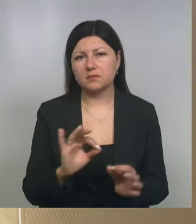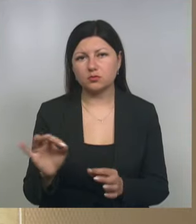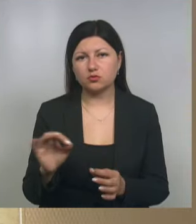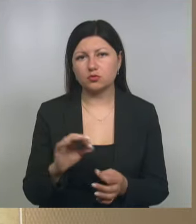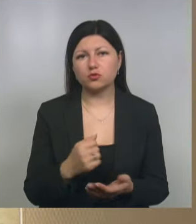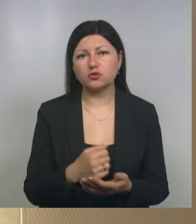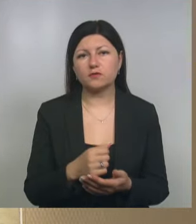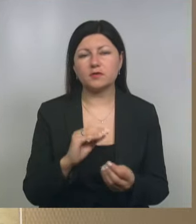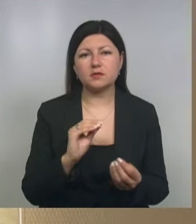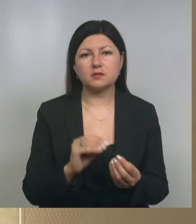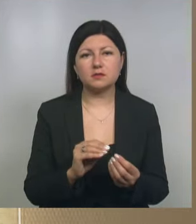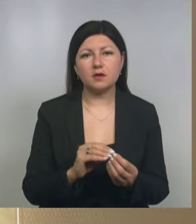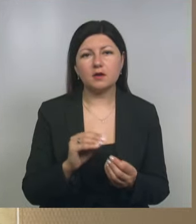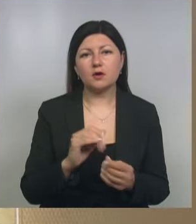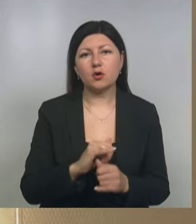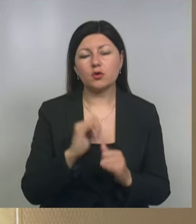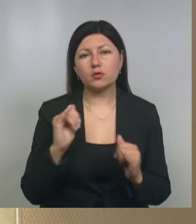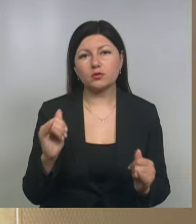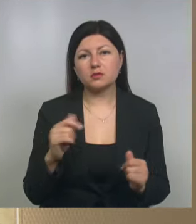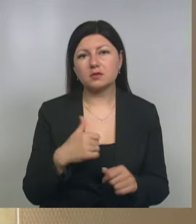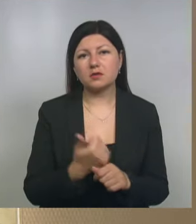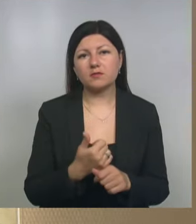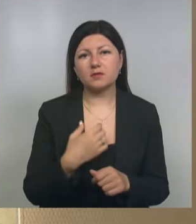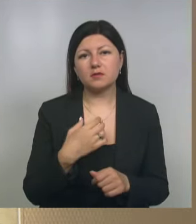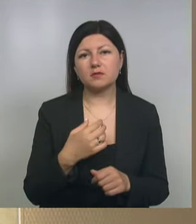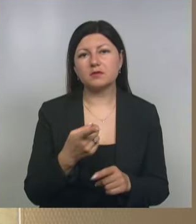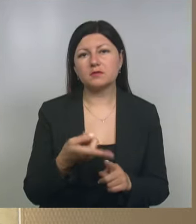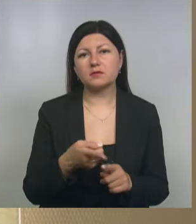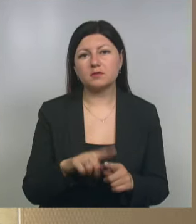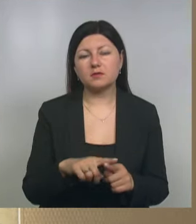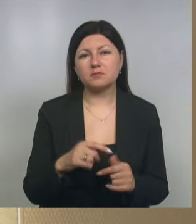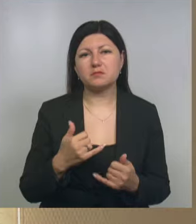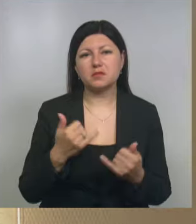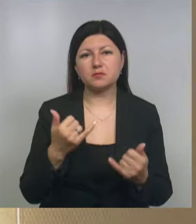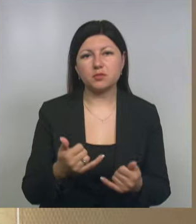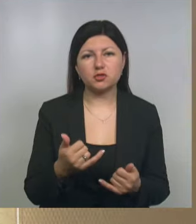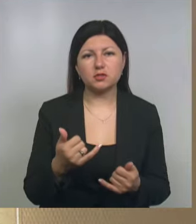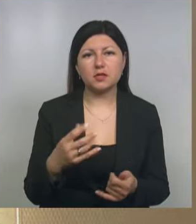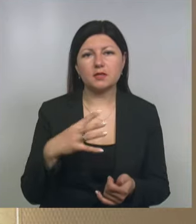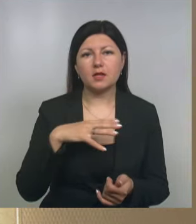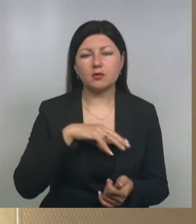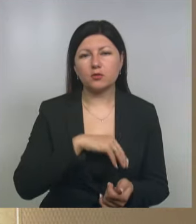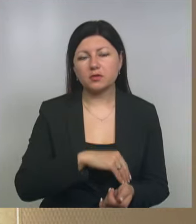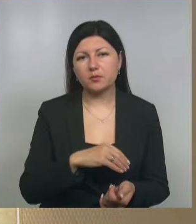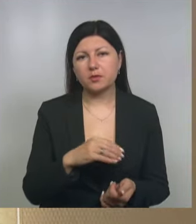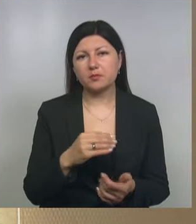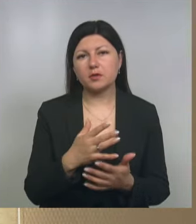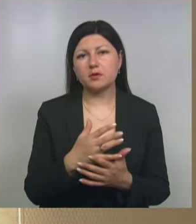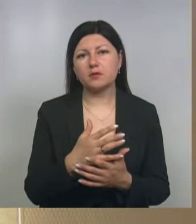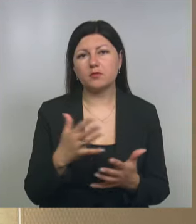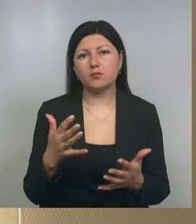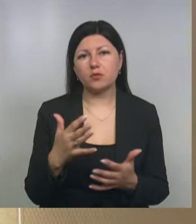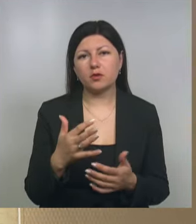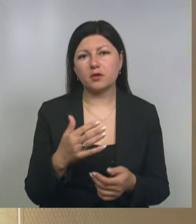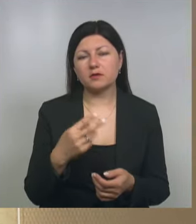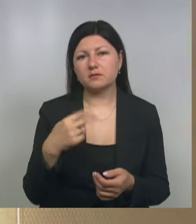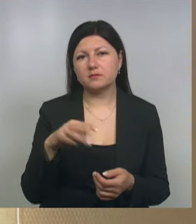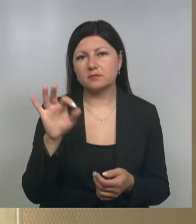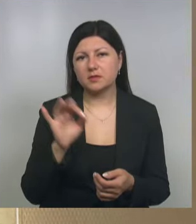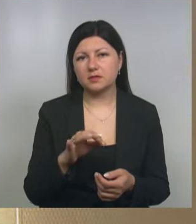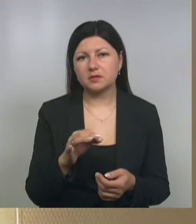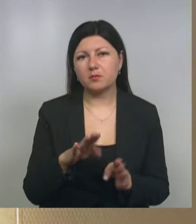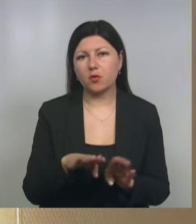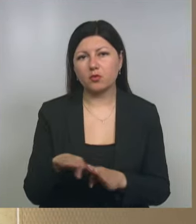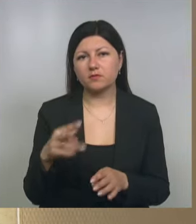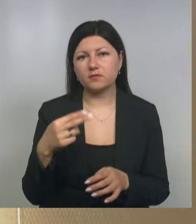устойчивость. Главным образом рост доходов был обеспечен налогом на прибыль организации, более четверти, вы видите, прибавка к уровню 2022